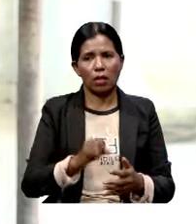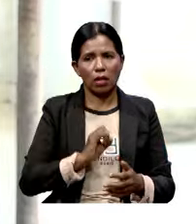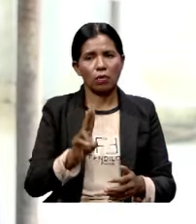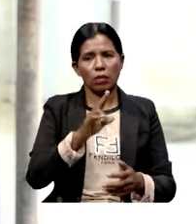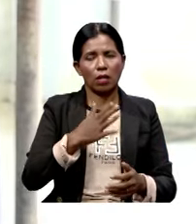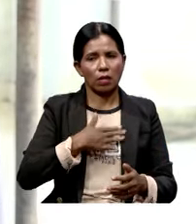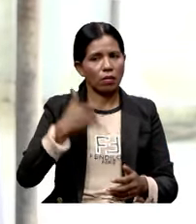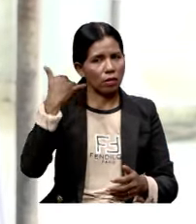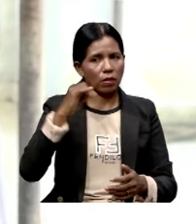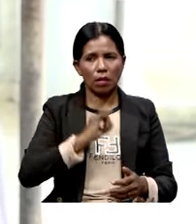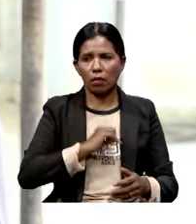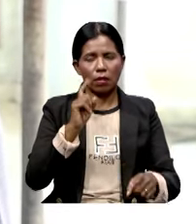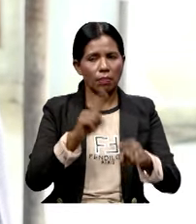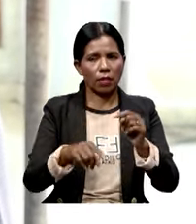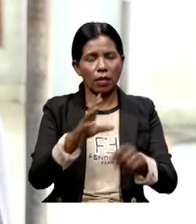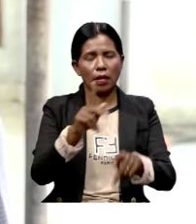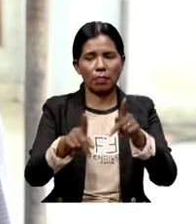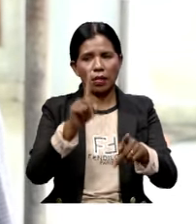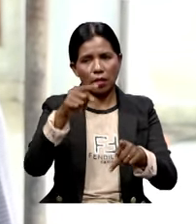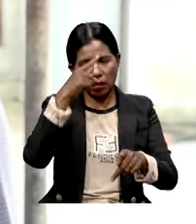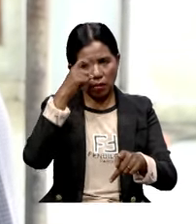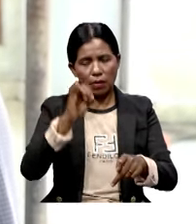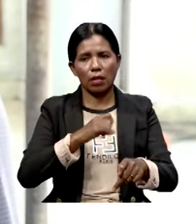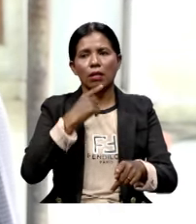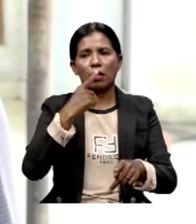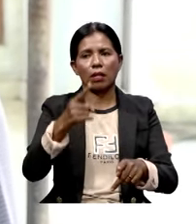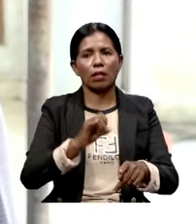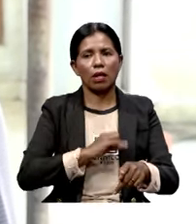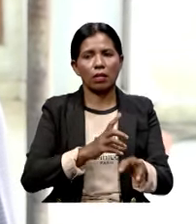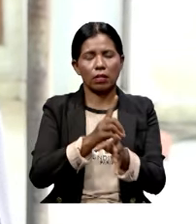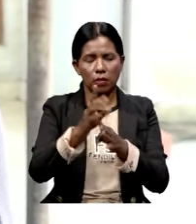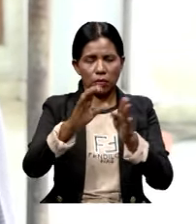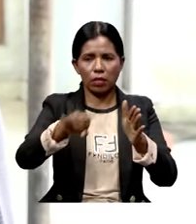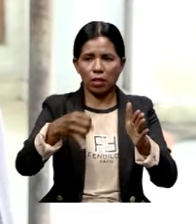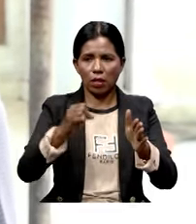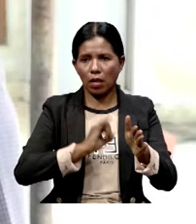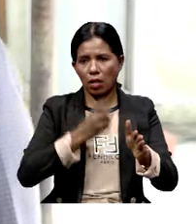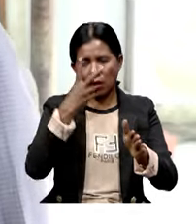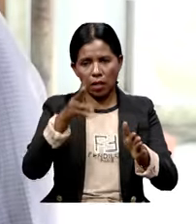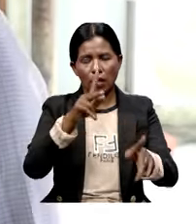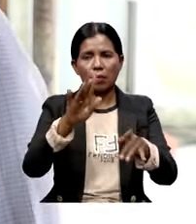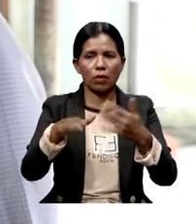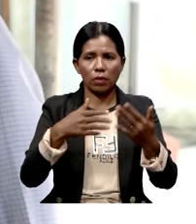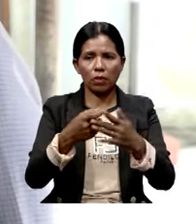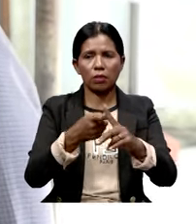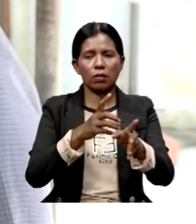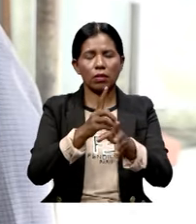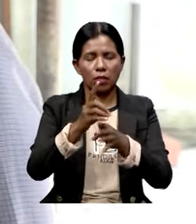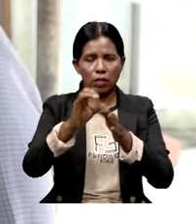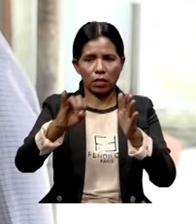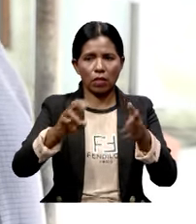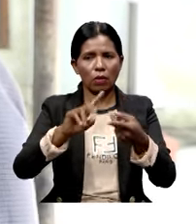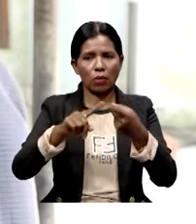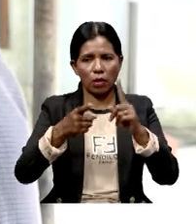telefone au la vele desconfia e mai de tamba o in haudia ne hau nu dar director general hau are ma hutu usi dirijit colega